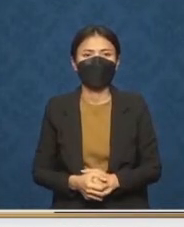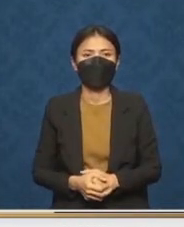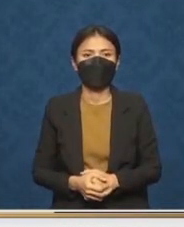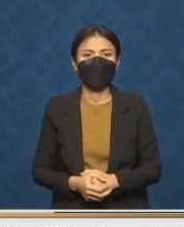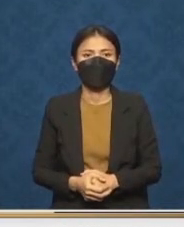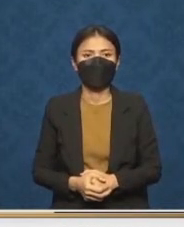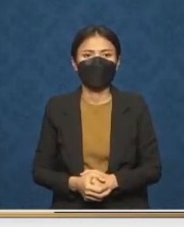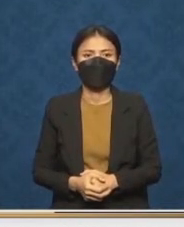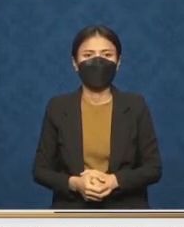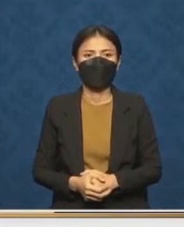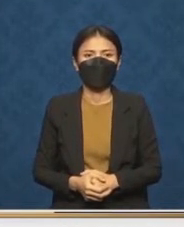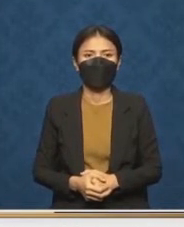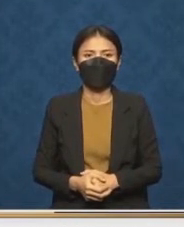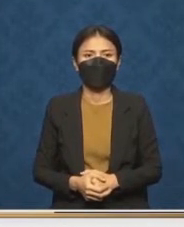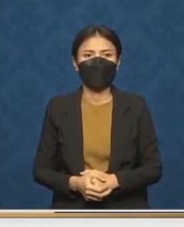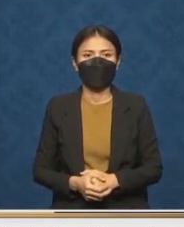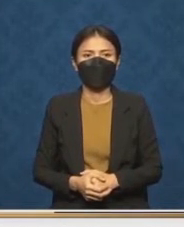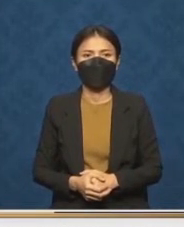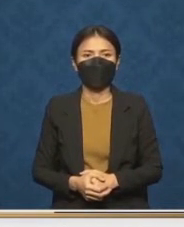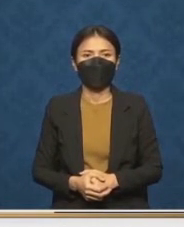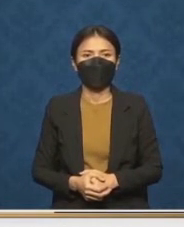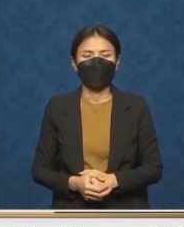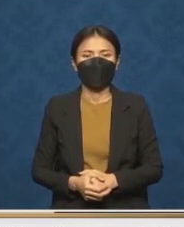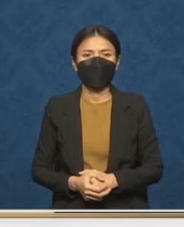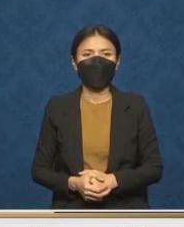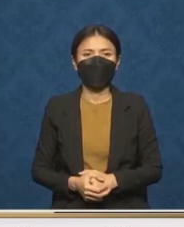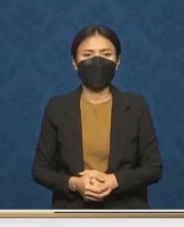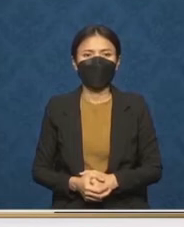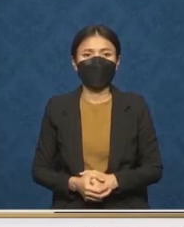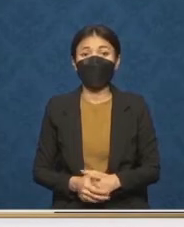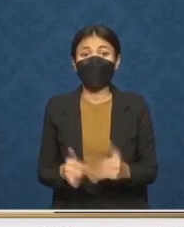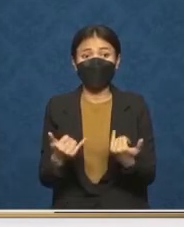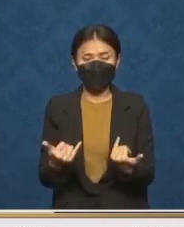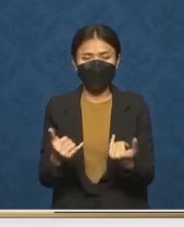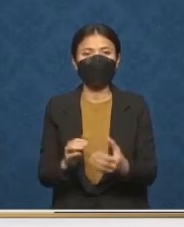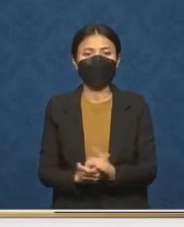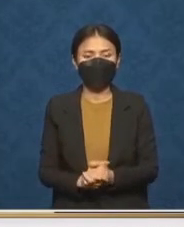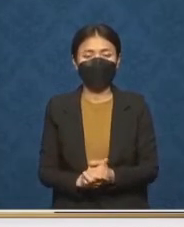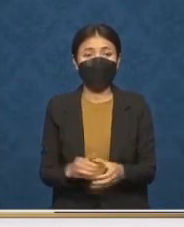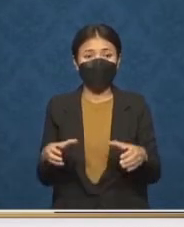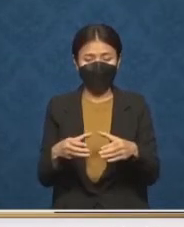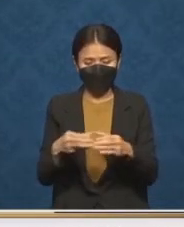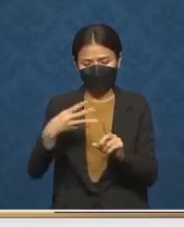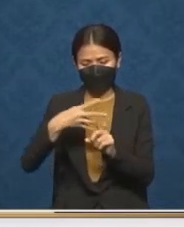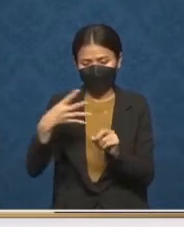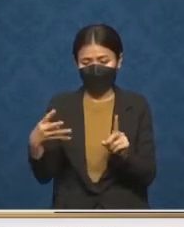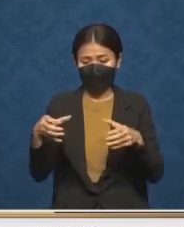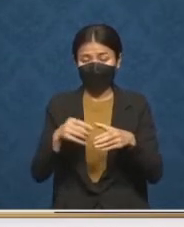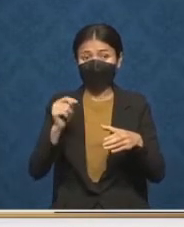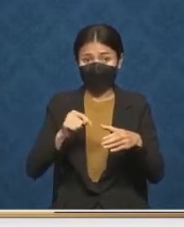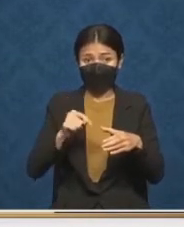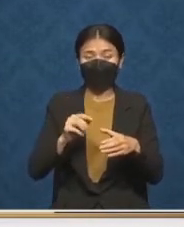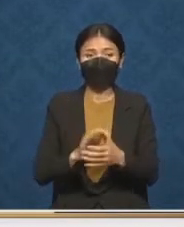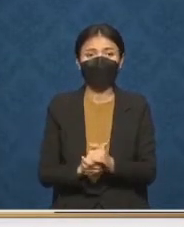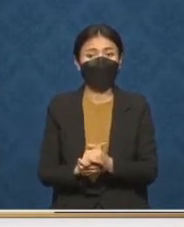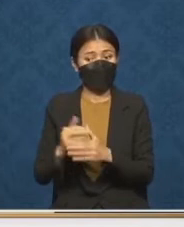ครับท่านประธานครับจากผลการวิจัยเรื่องความสัมพันธ์ระหว่างการรวมกลุ่มคนที่มีความหลากหลายทางเพศกับการพัฒนา